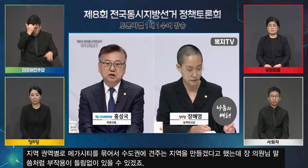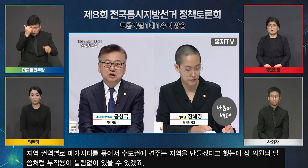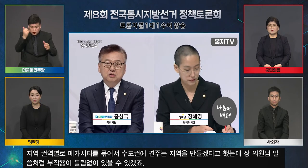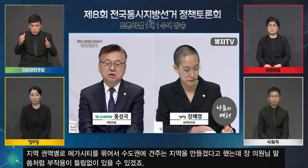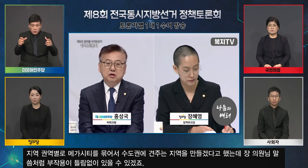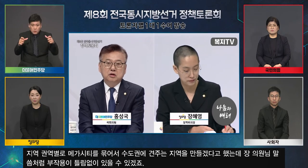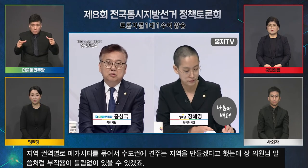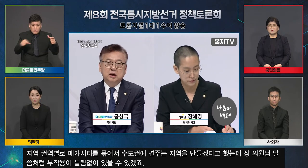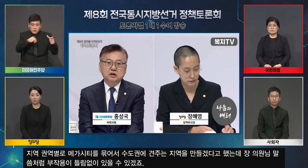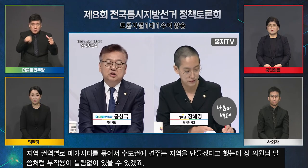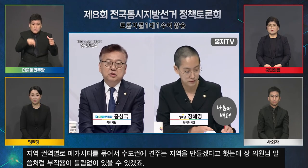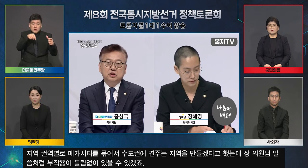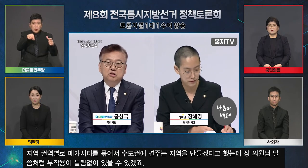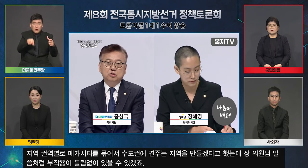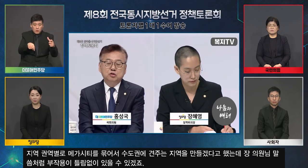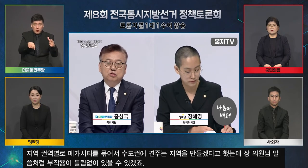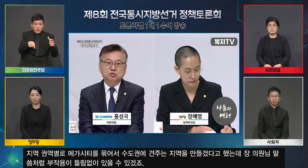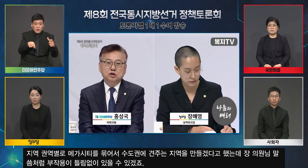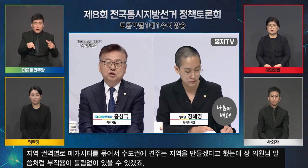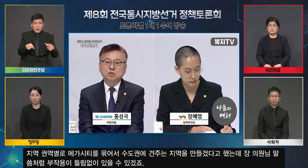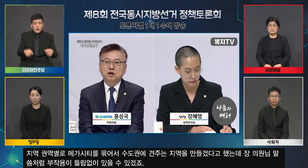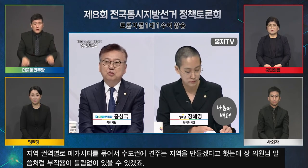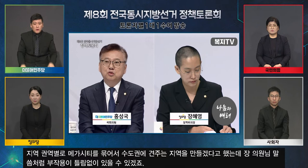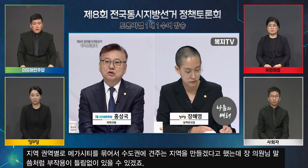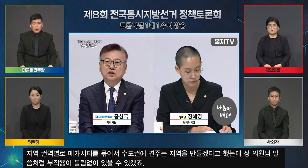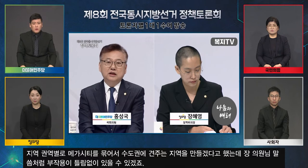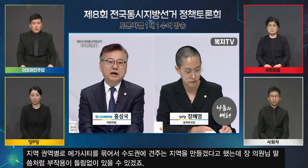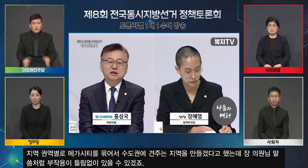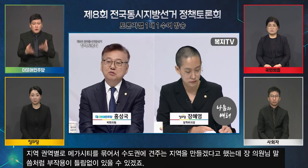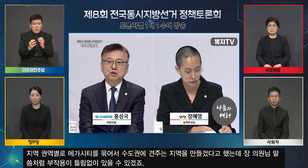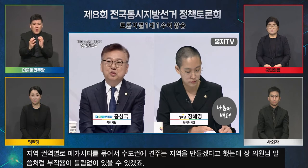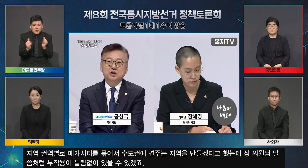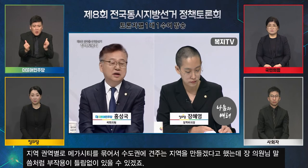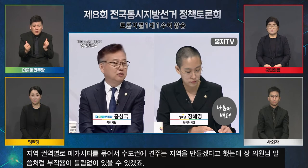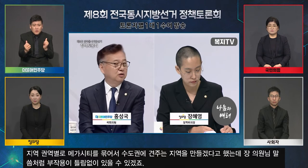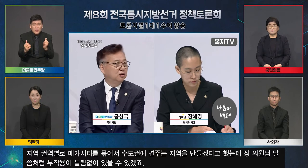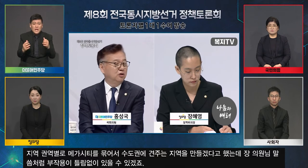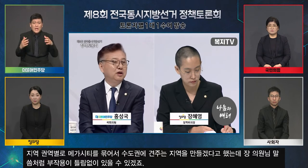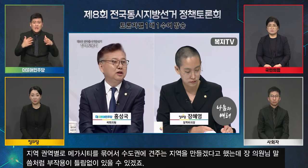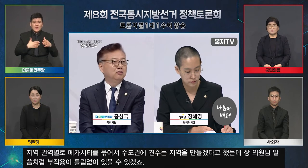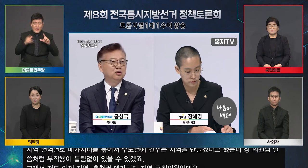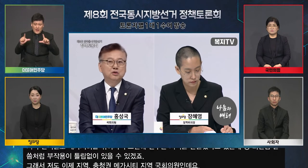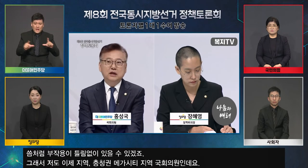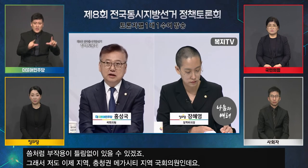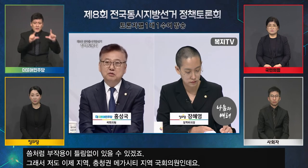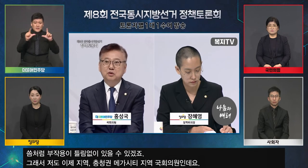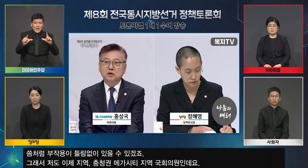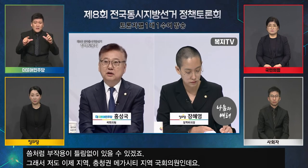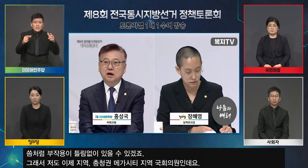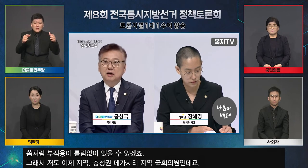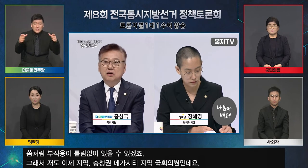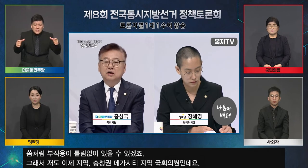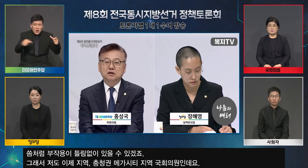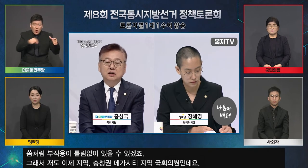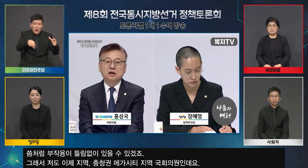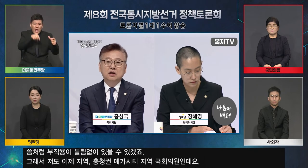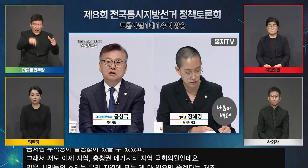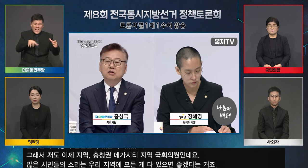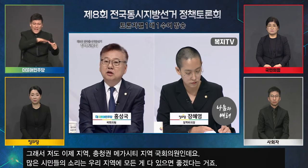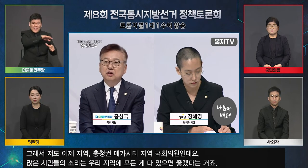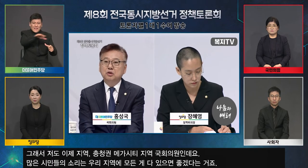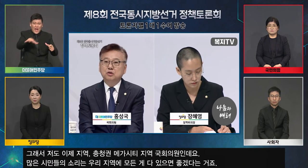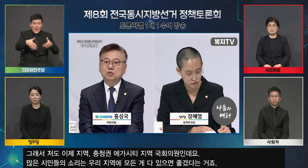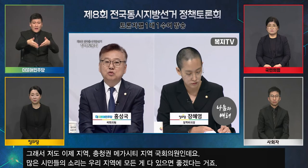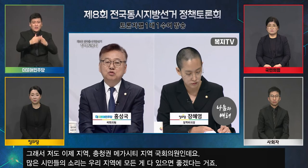국회의원인데요. 많은 시민들의 소위는 우리 동네에 모든 게 다 있으면 좋겠다는 거죠. 서울에 있는 우리 동네에 다 있으면 좋겠다라고 하는데